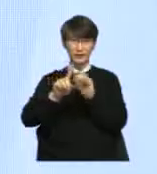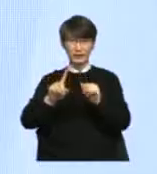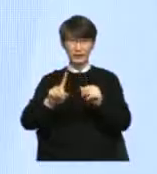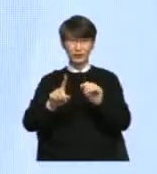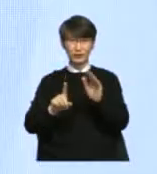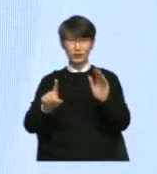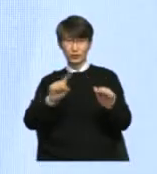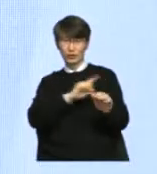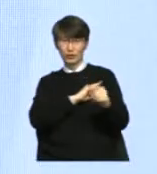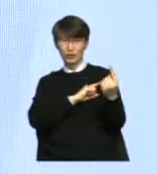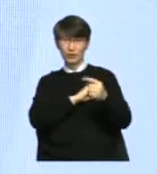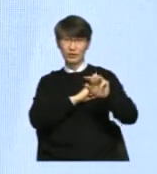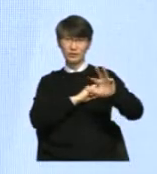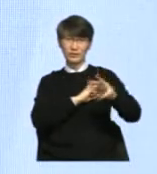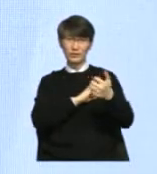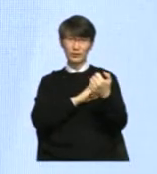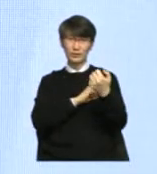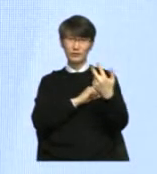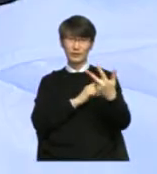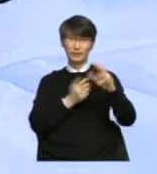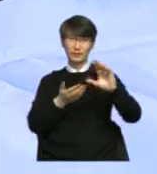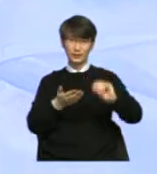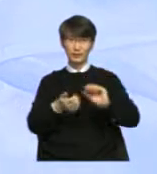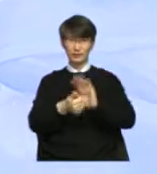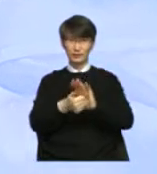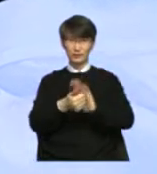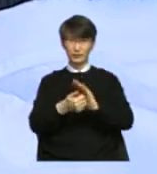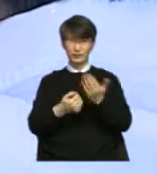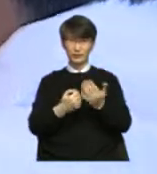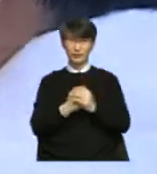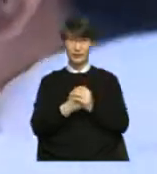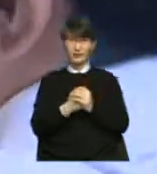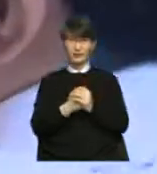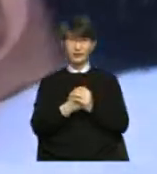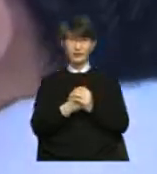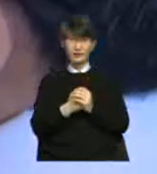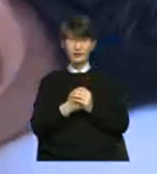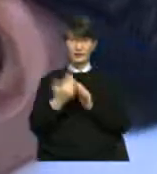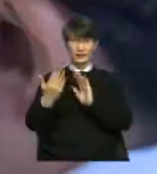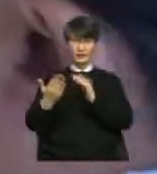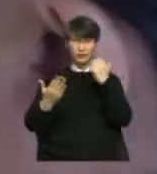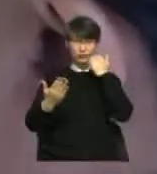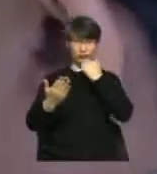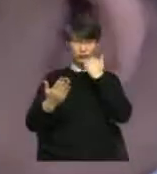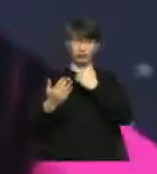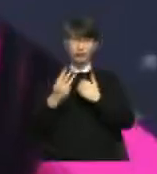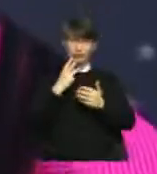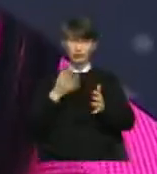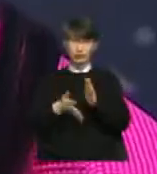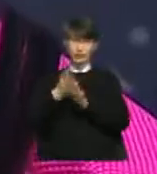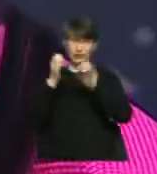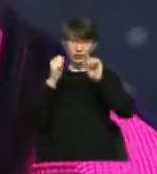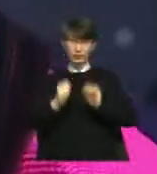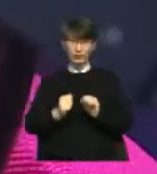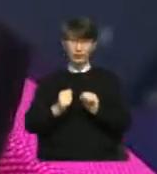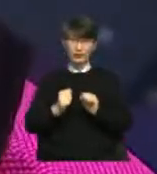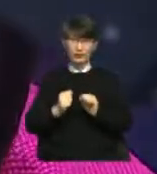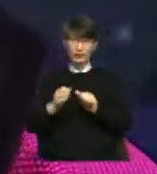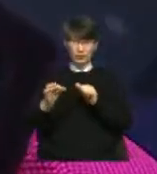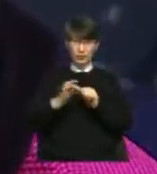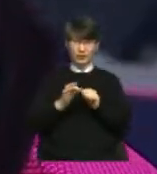최대 1,858만 원을 지원한다고 밝혔습니다. 지원 대상은 서울시에 거주하는 기준